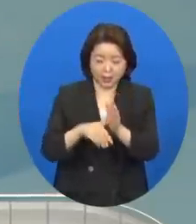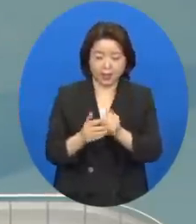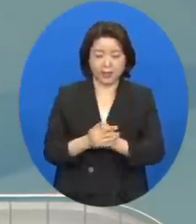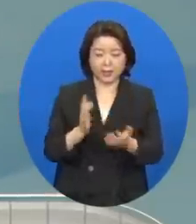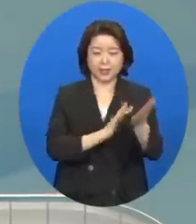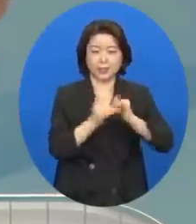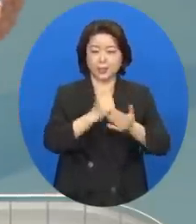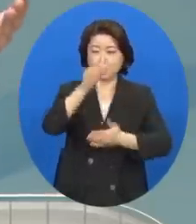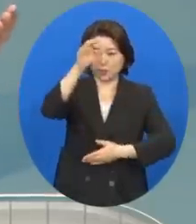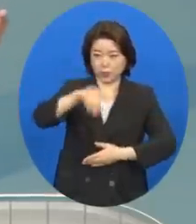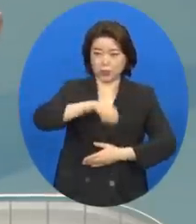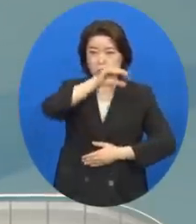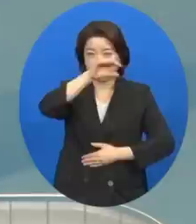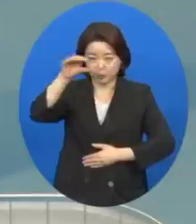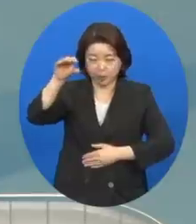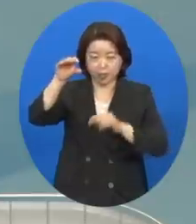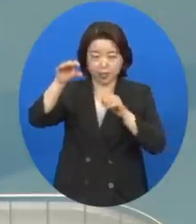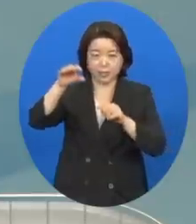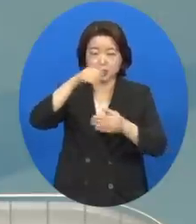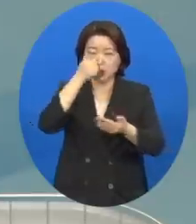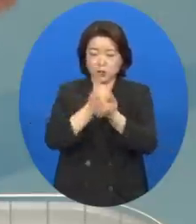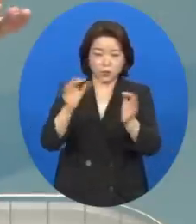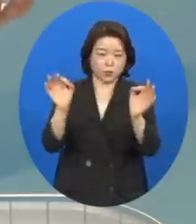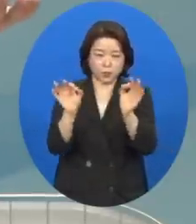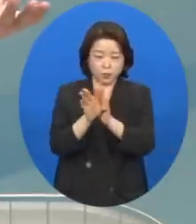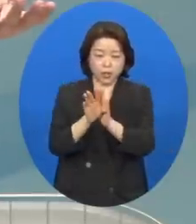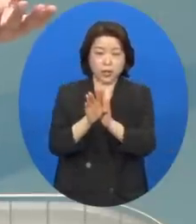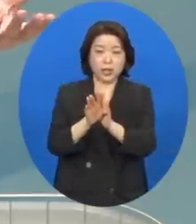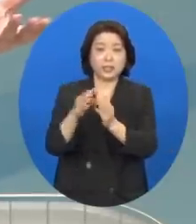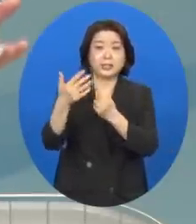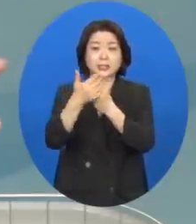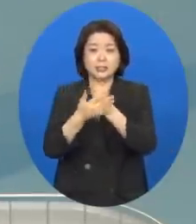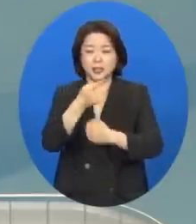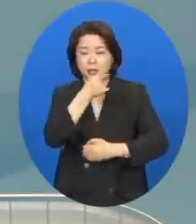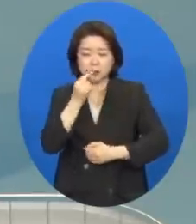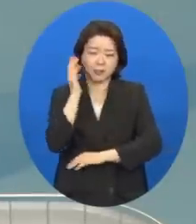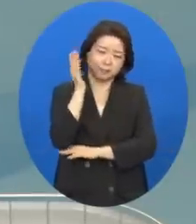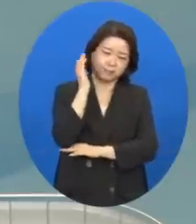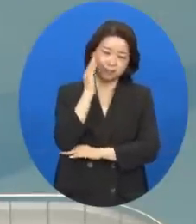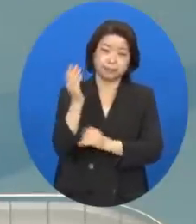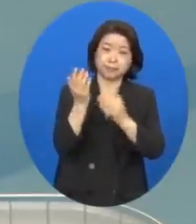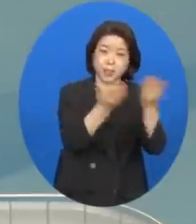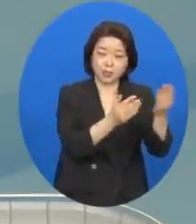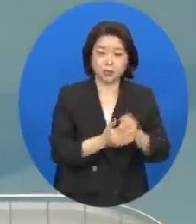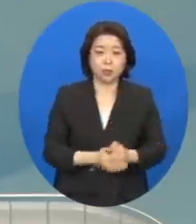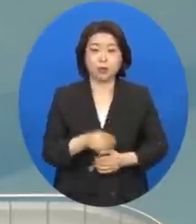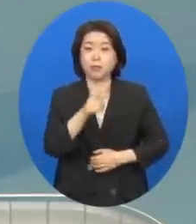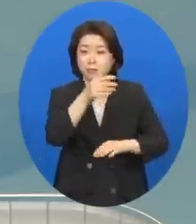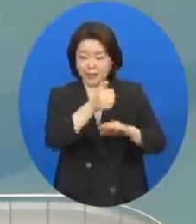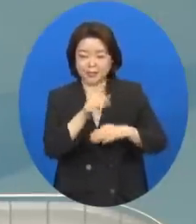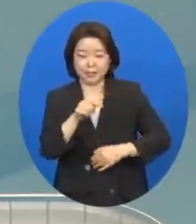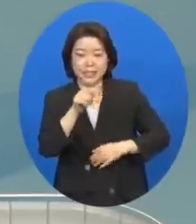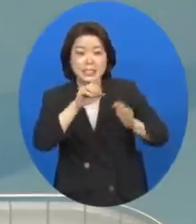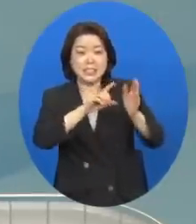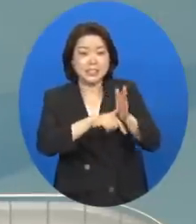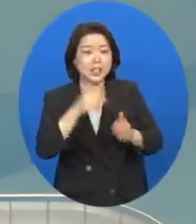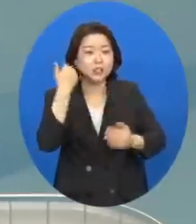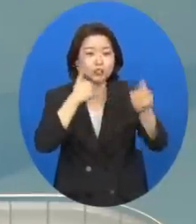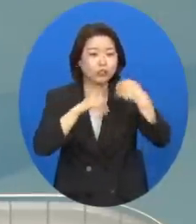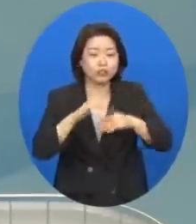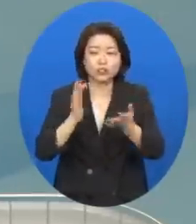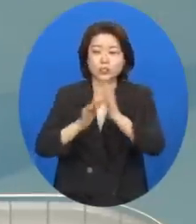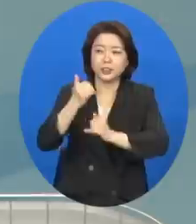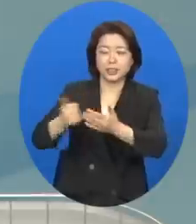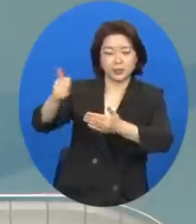십자가의 속죄의 은혜를 증거하고 그리고 이 시간에 누구든지 예수님을